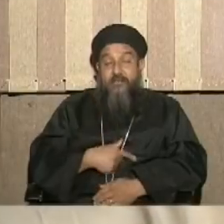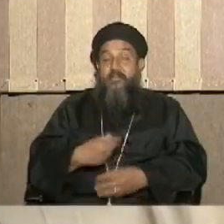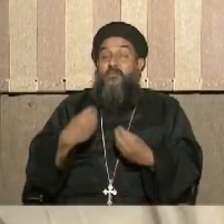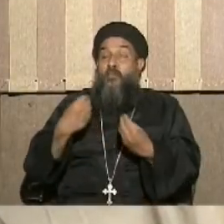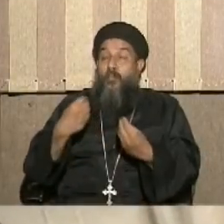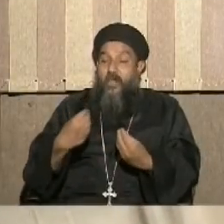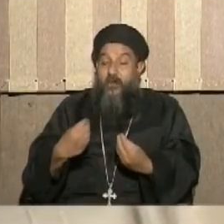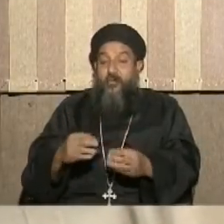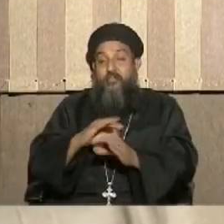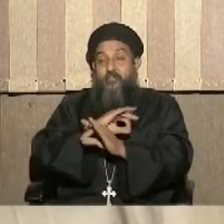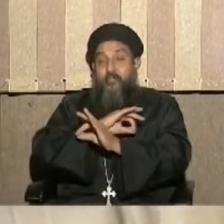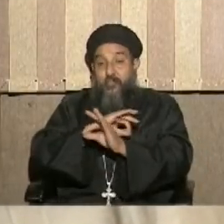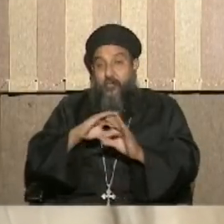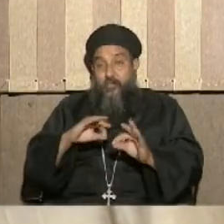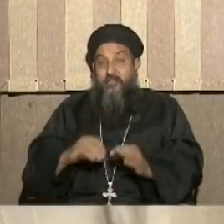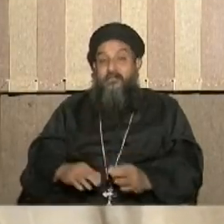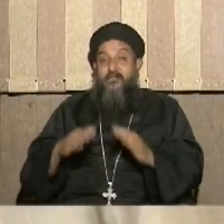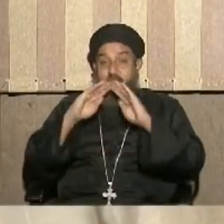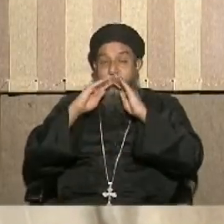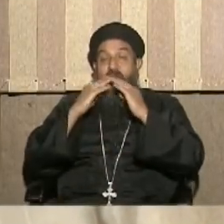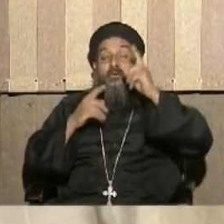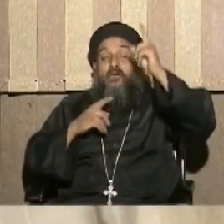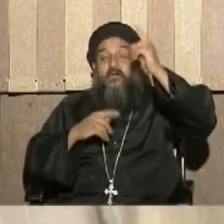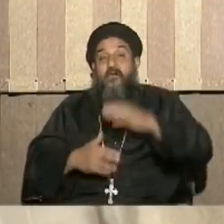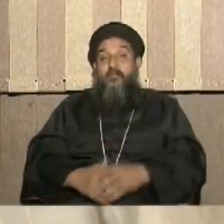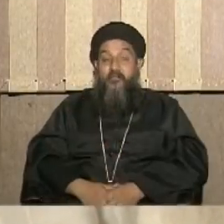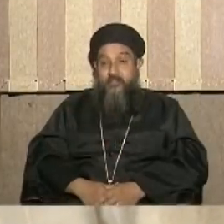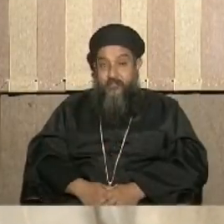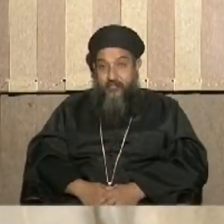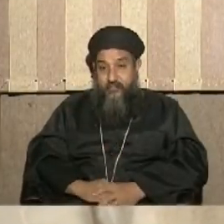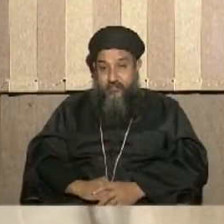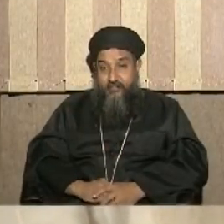ماكسيموس وديماديوس. أشكرك يا رب.